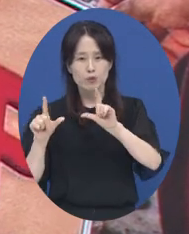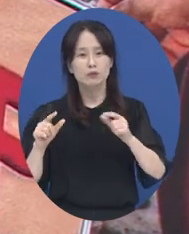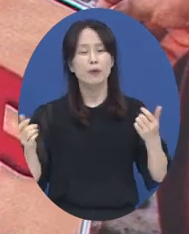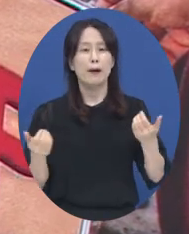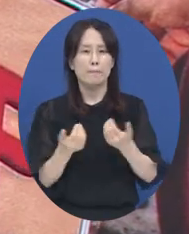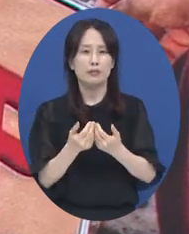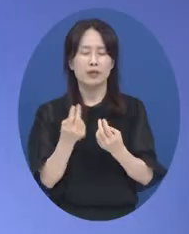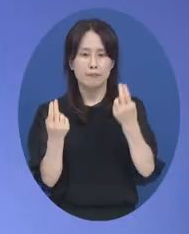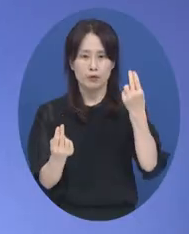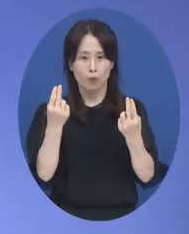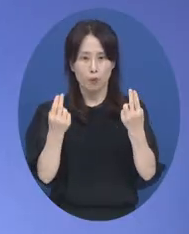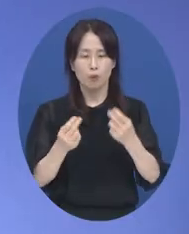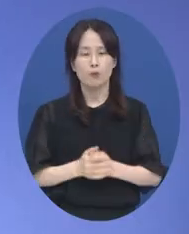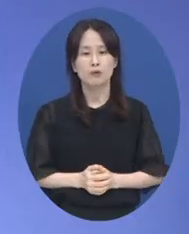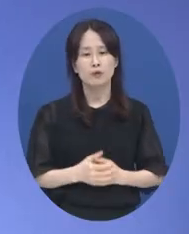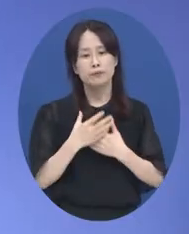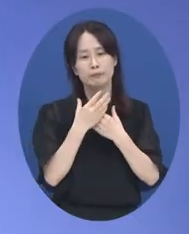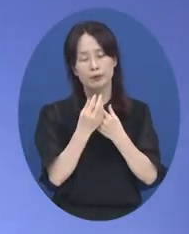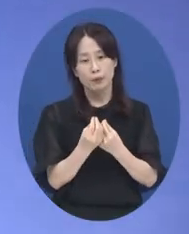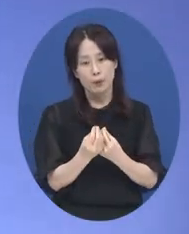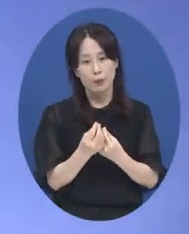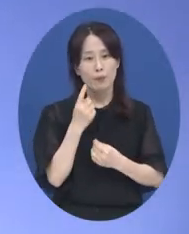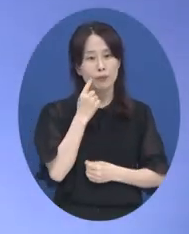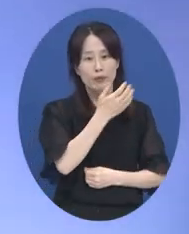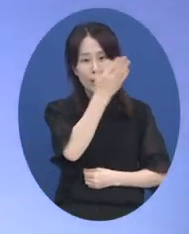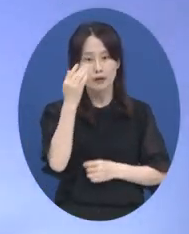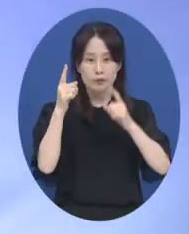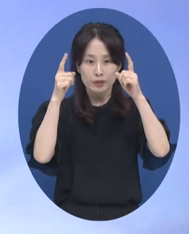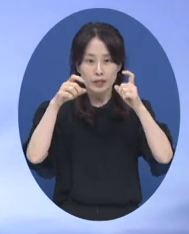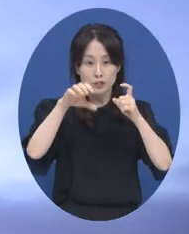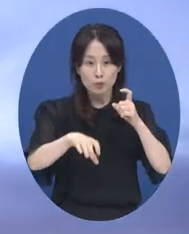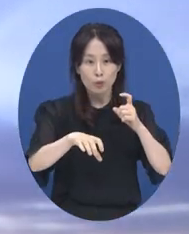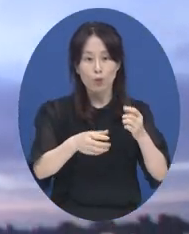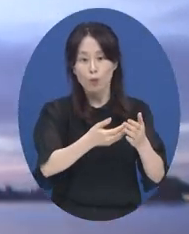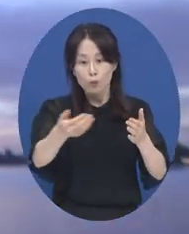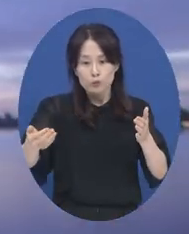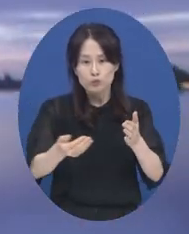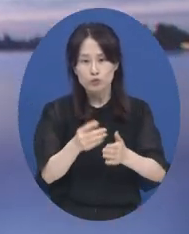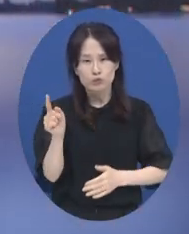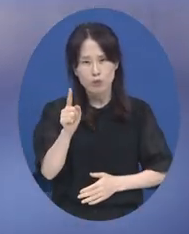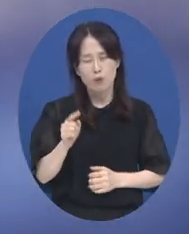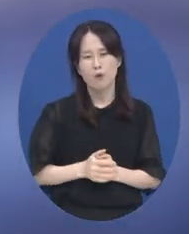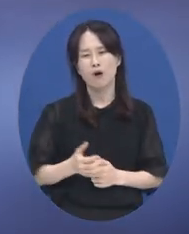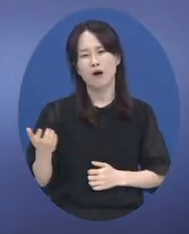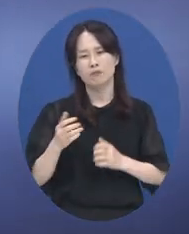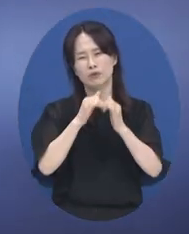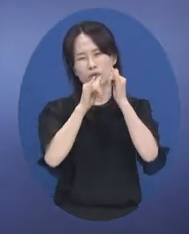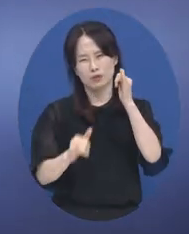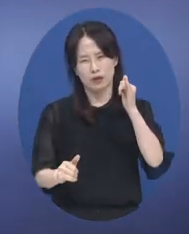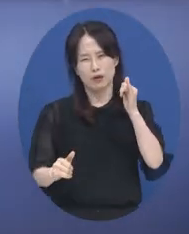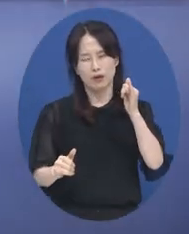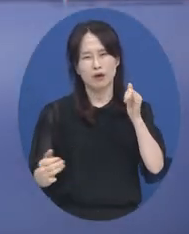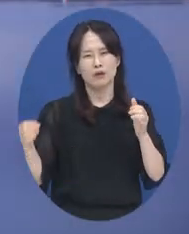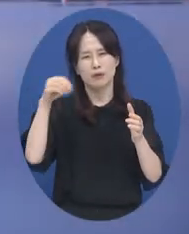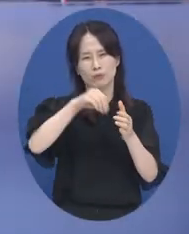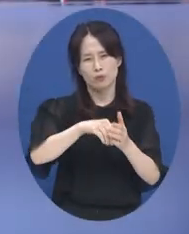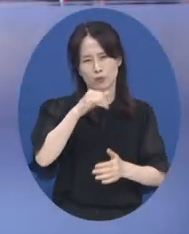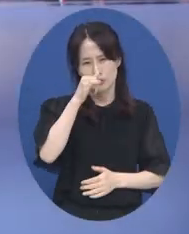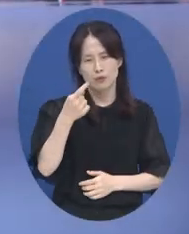대조적으로 보여줍니다. 평온하고 아름답기 그지없는 사진 속 이호수는 아픈 역사를